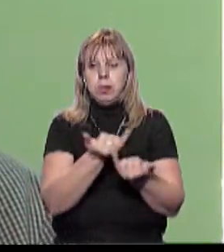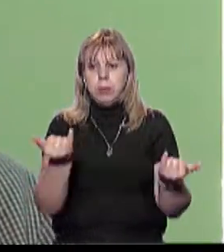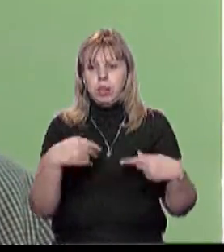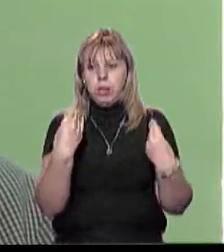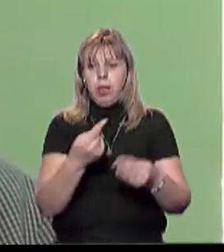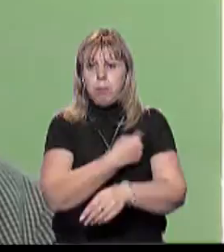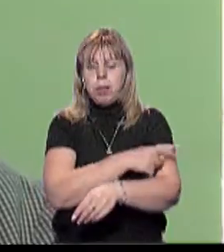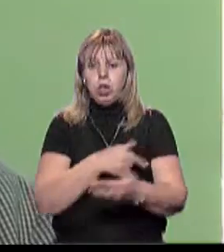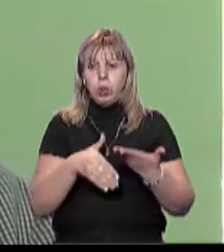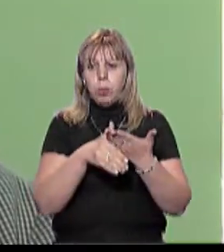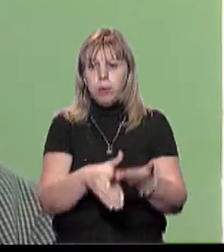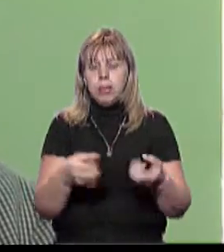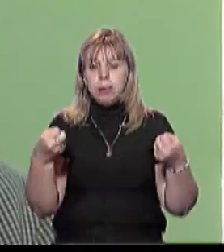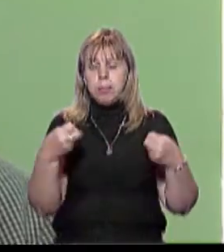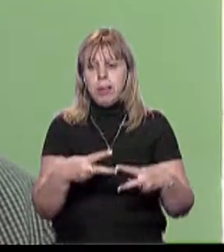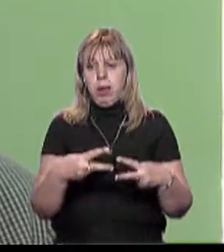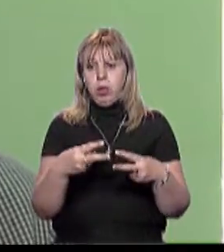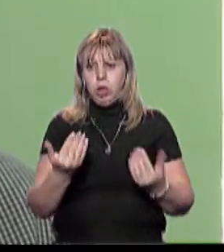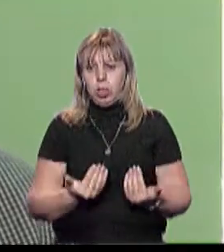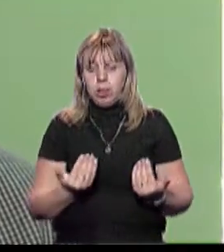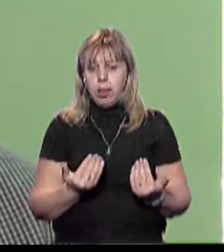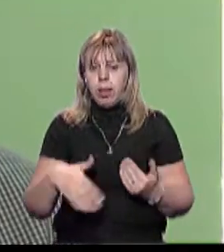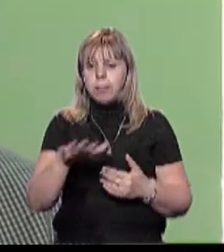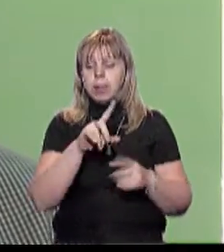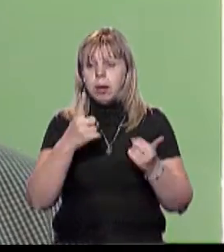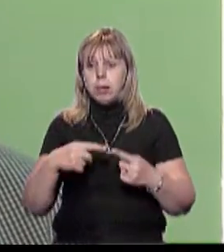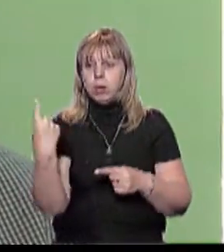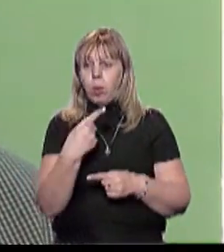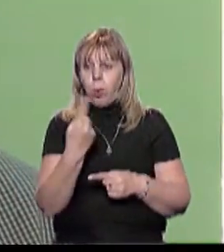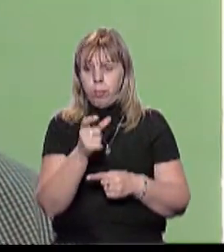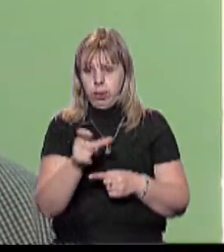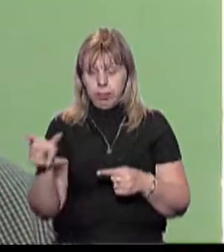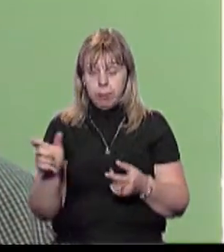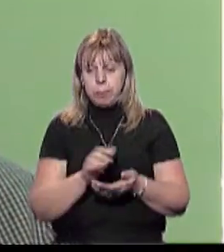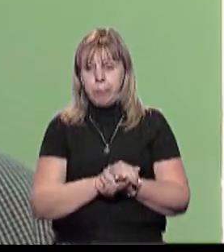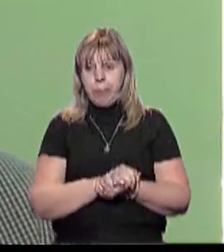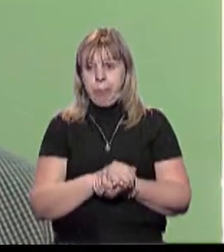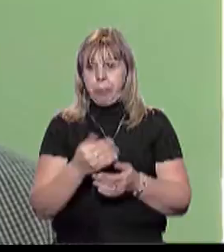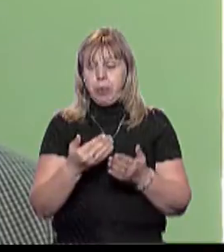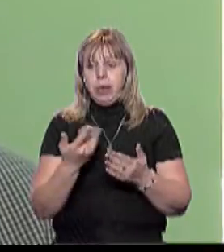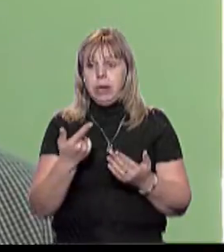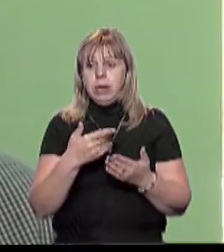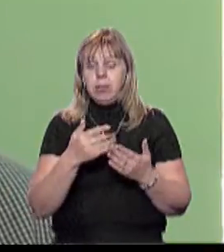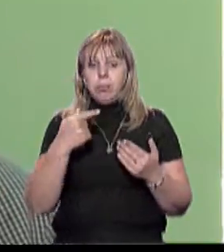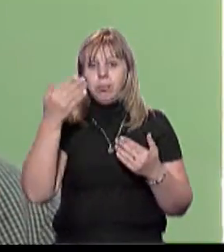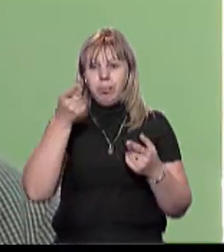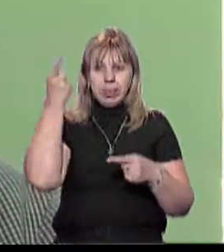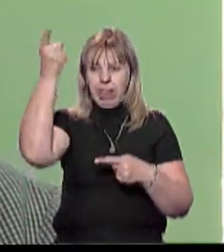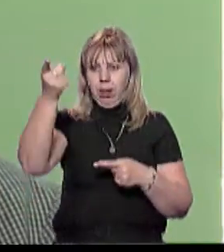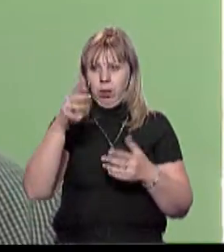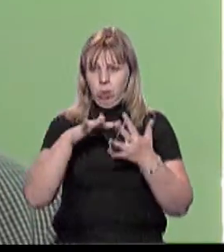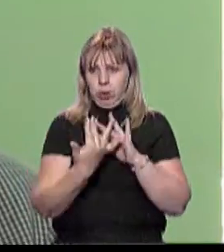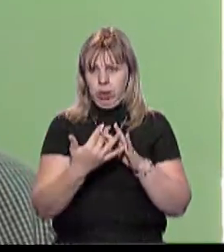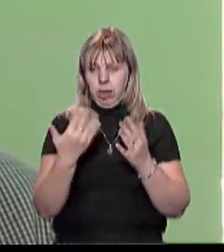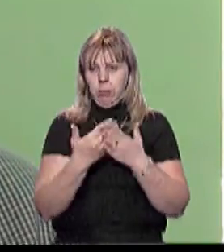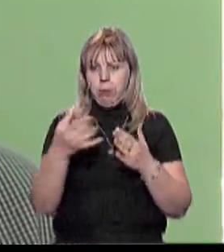надання медичної допомоги спеціалізованої жителям Закарпатської області, Ну і з віддалених сіл,